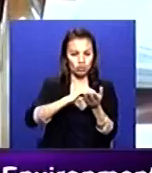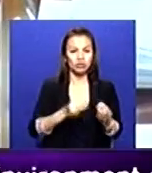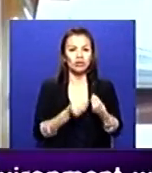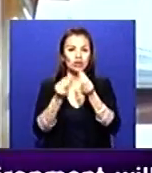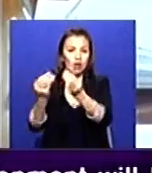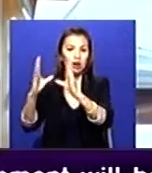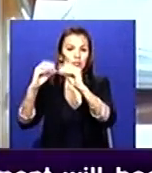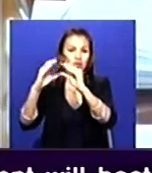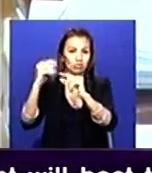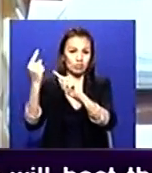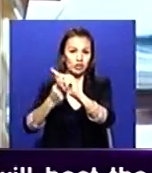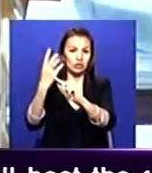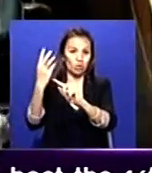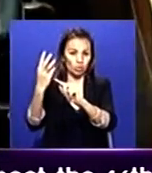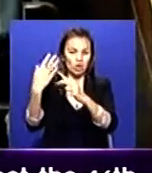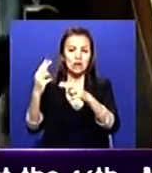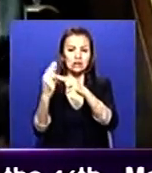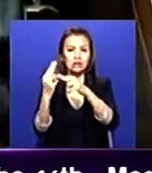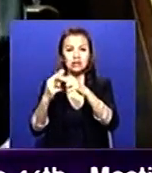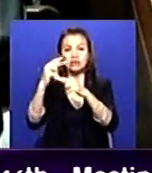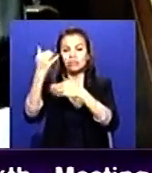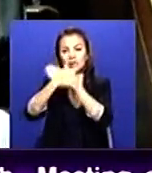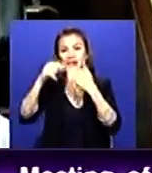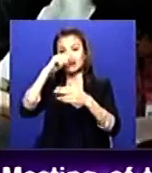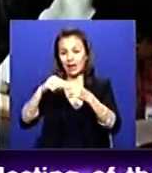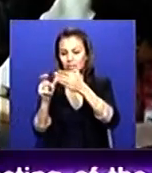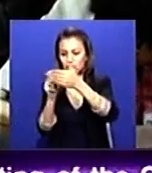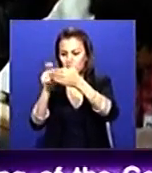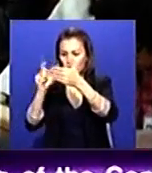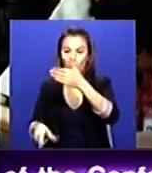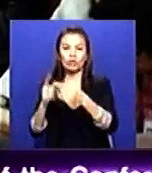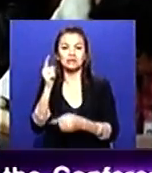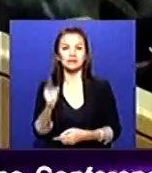นมิถุนายนเพื่อทำการถอดชื่อประเทศไทยอย่างเป็นทางการ